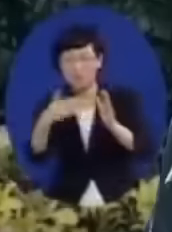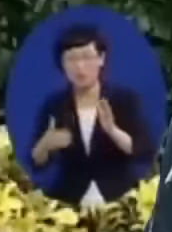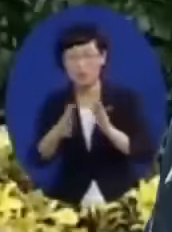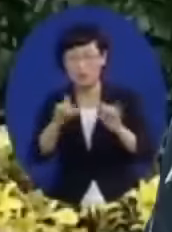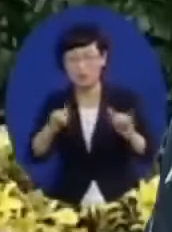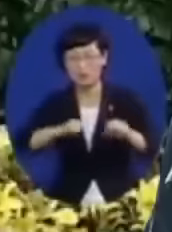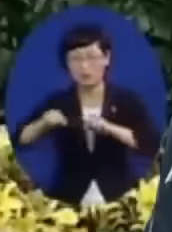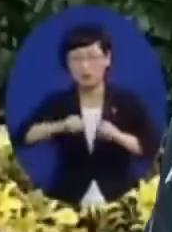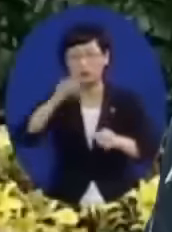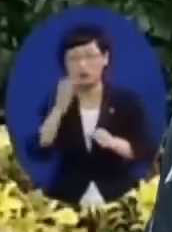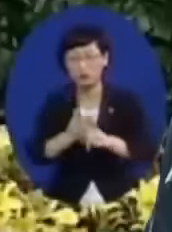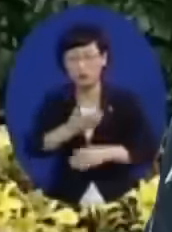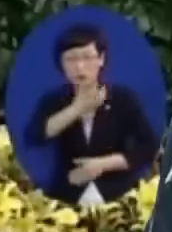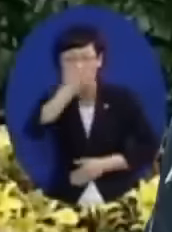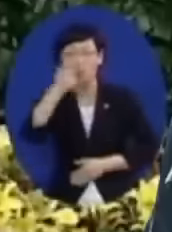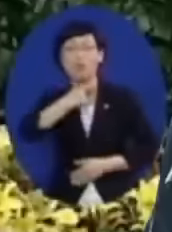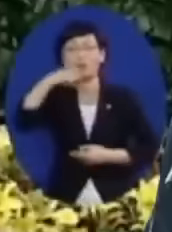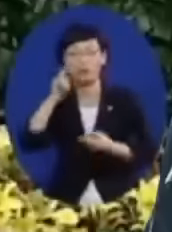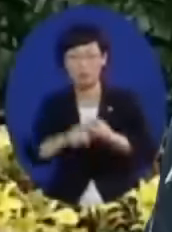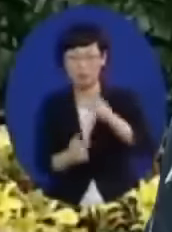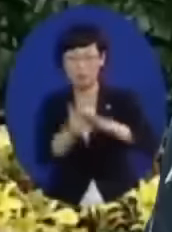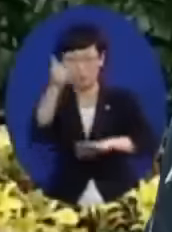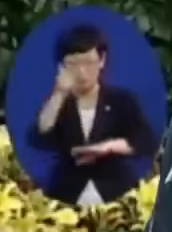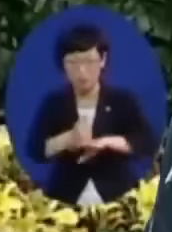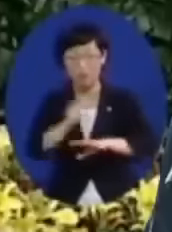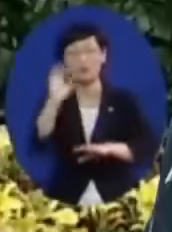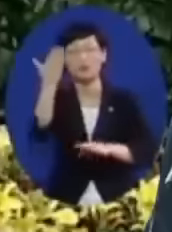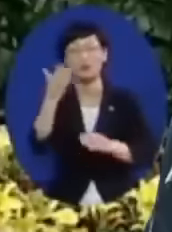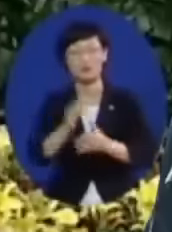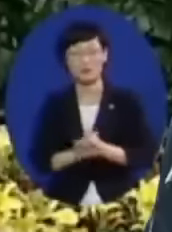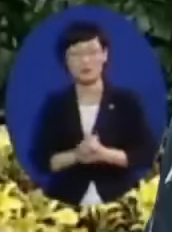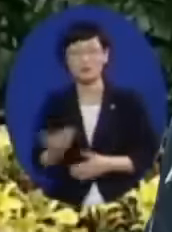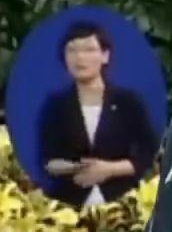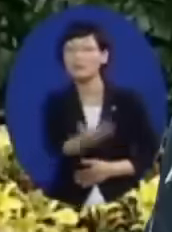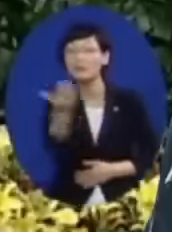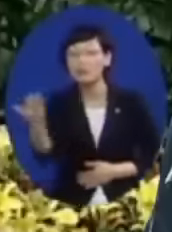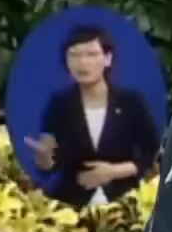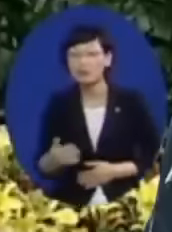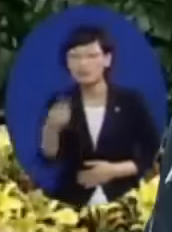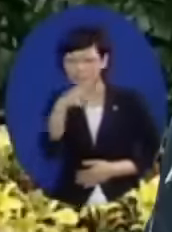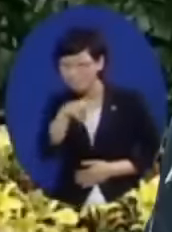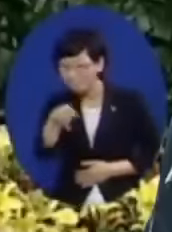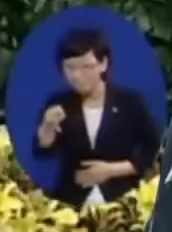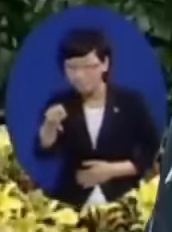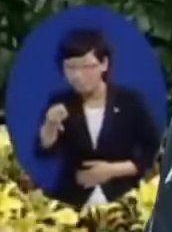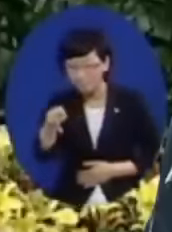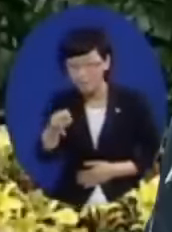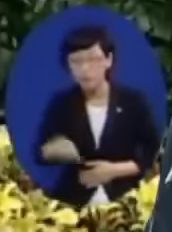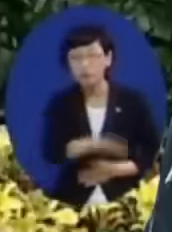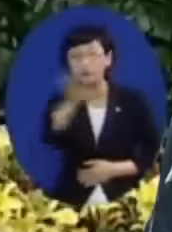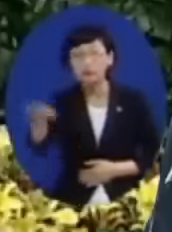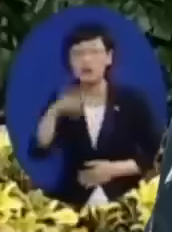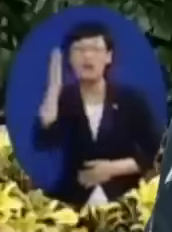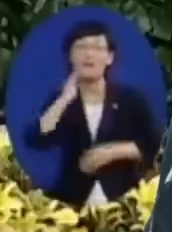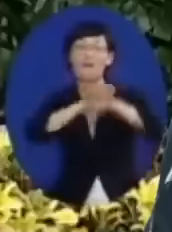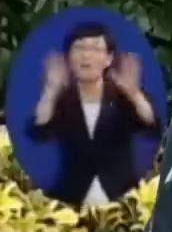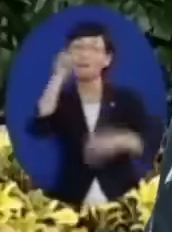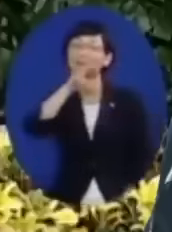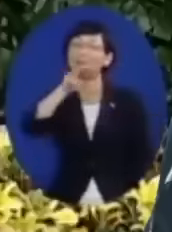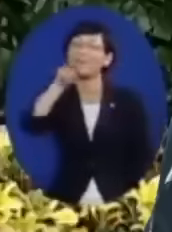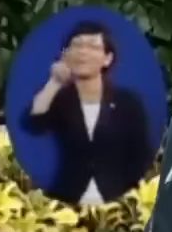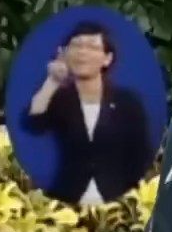그가 꿈꾸던 행복과 성공을 이루었습니다. 여러분, 땅만 보던 우리들에게 하늘을